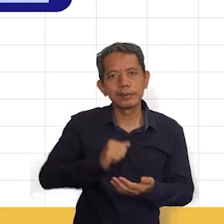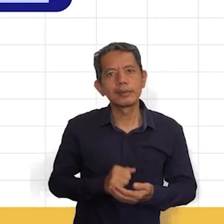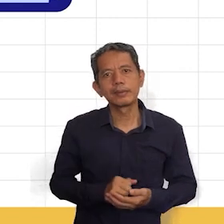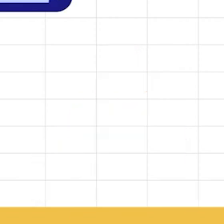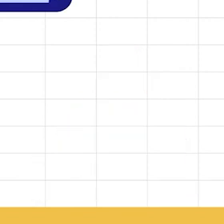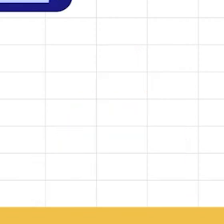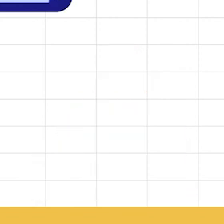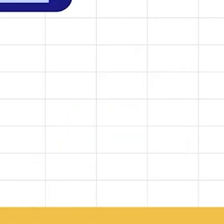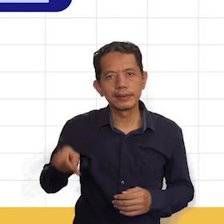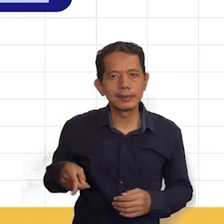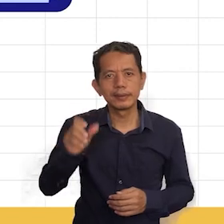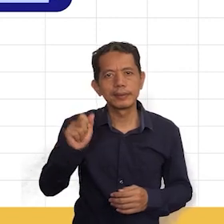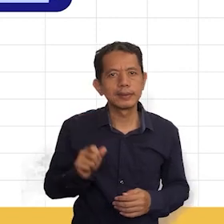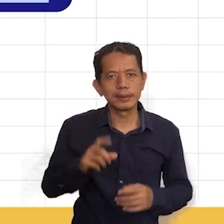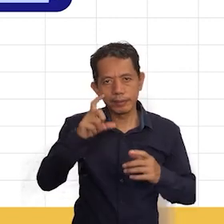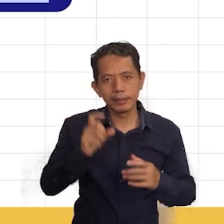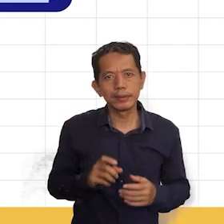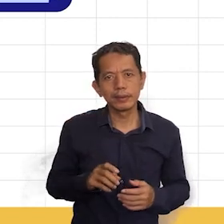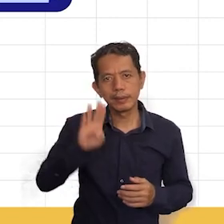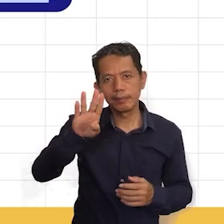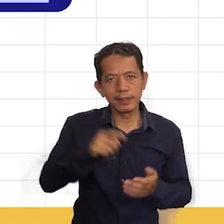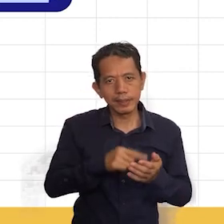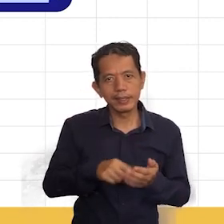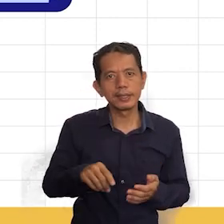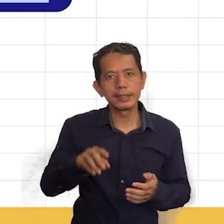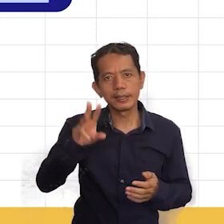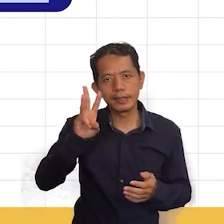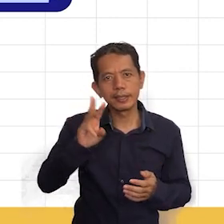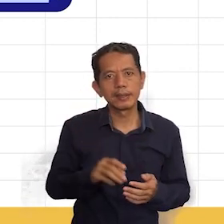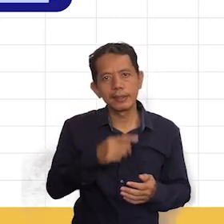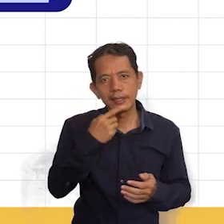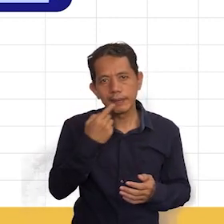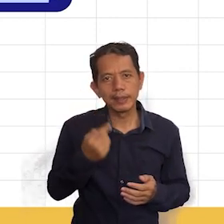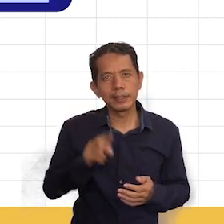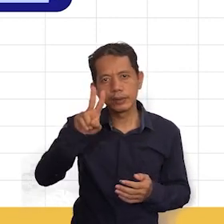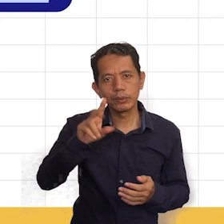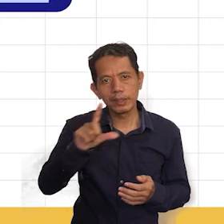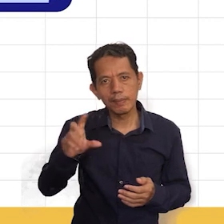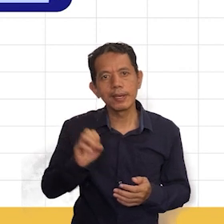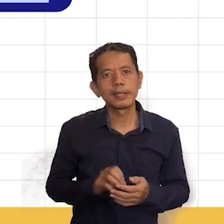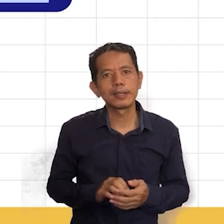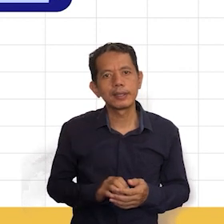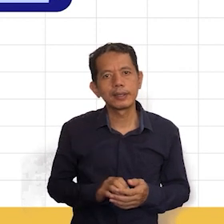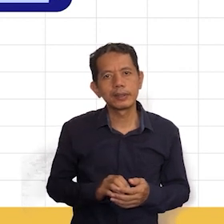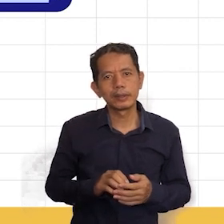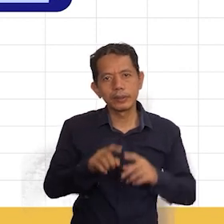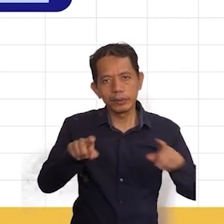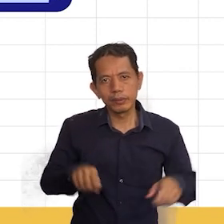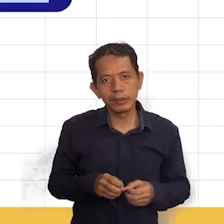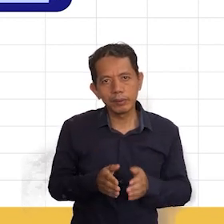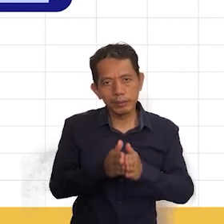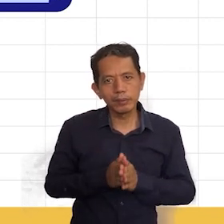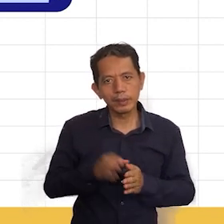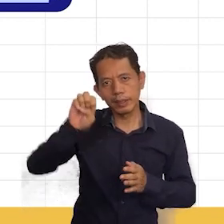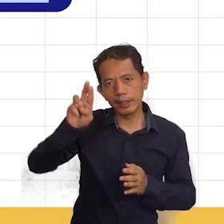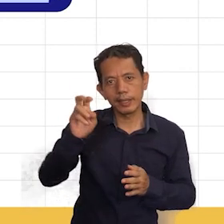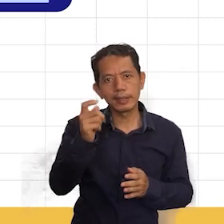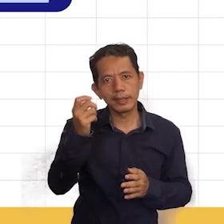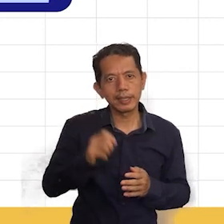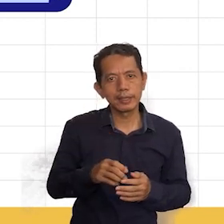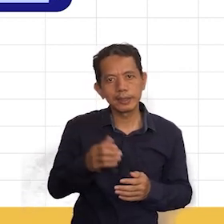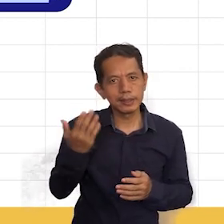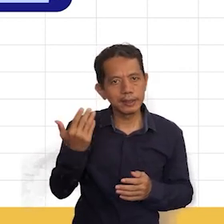10.000, pas foto 4x6 latar merah 2 lembar, surat permohonan era terang